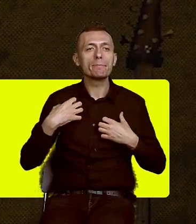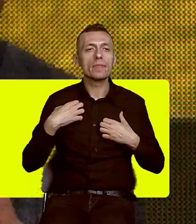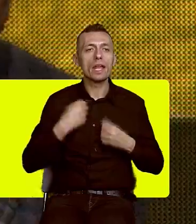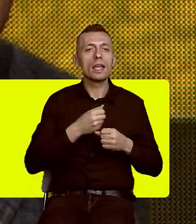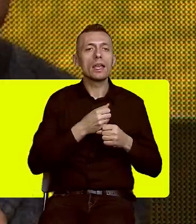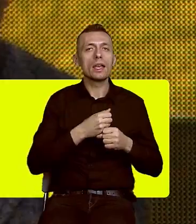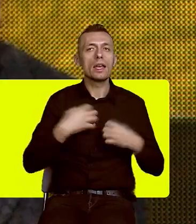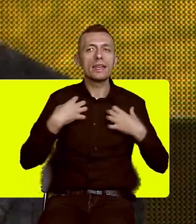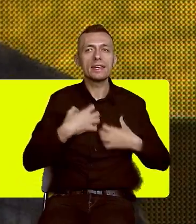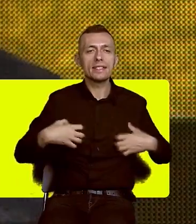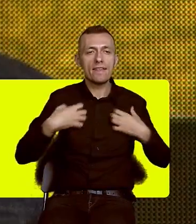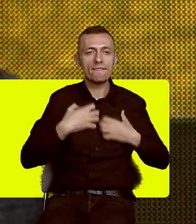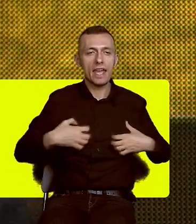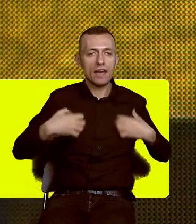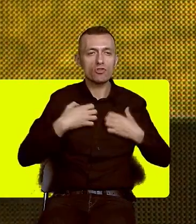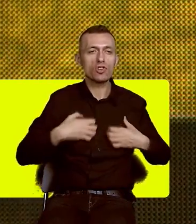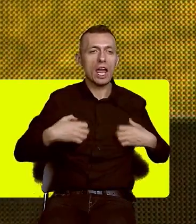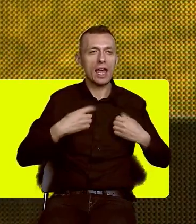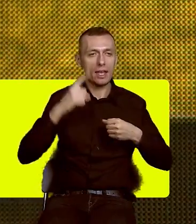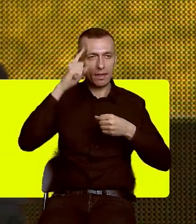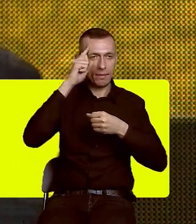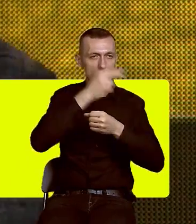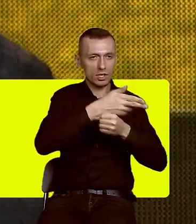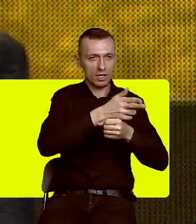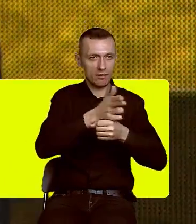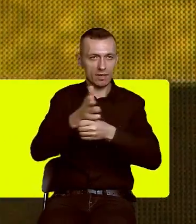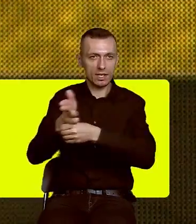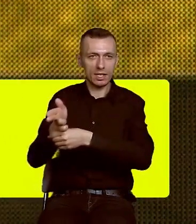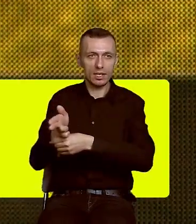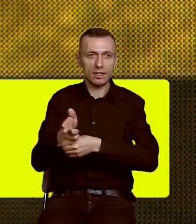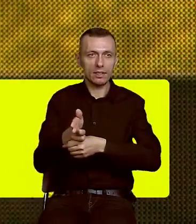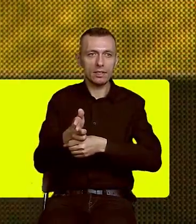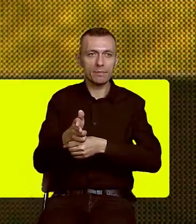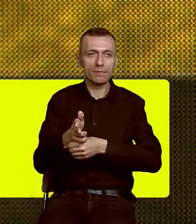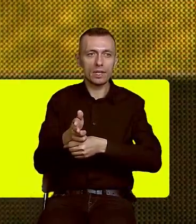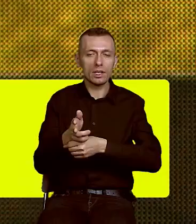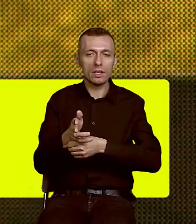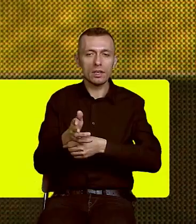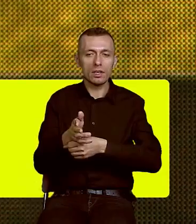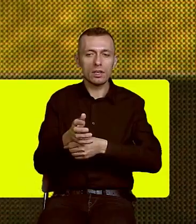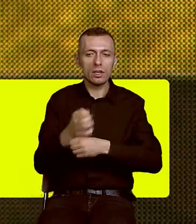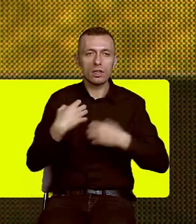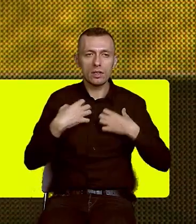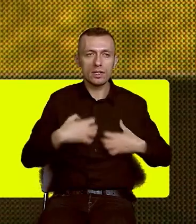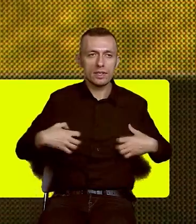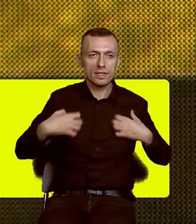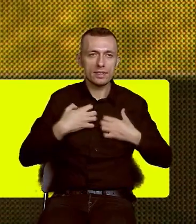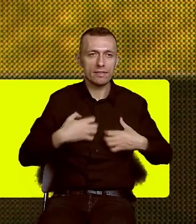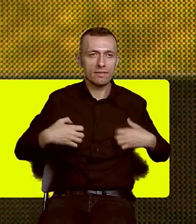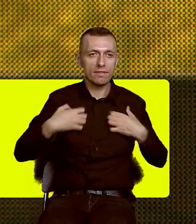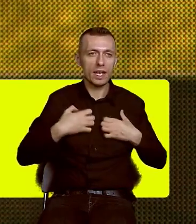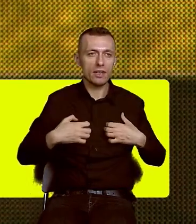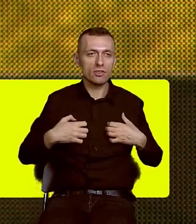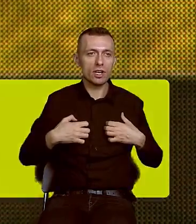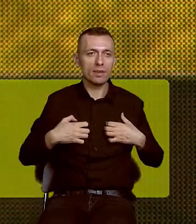swojej drogi w kierunku przynęty. Mamy więc obraz zwierzęcia, które zostało odciągnięte od